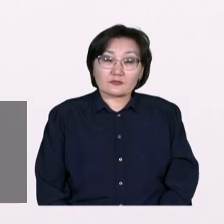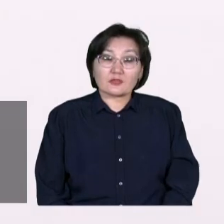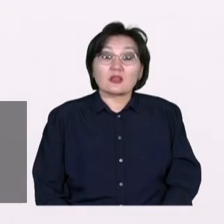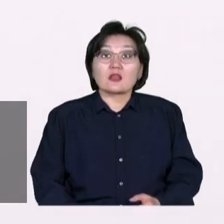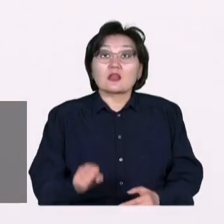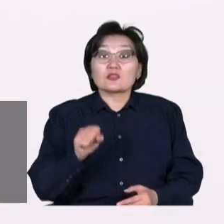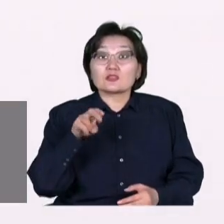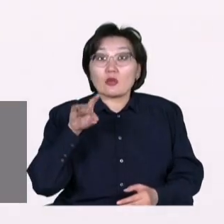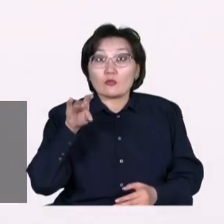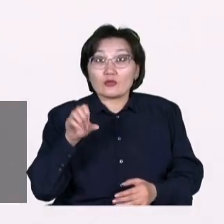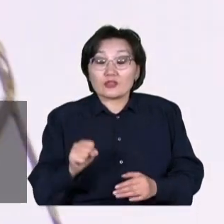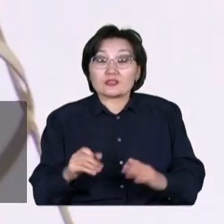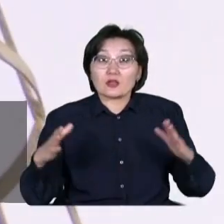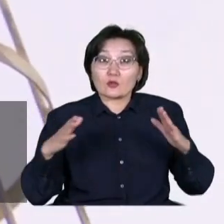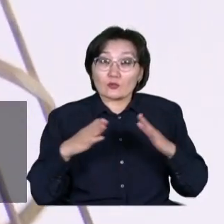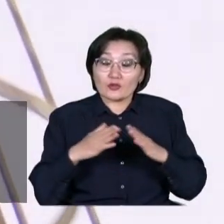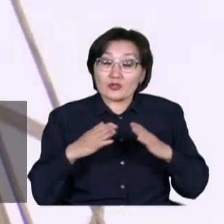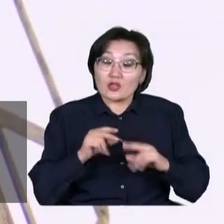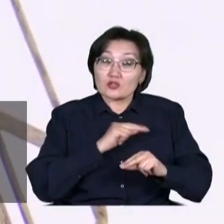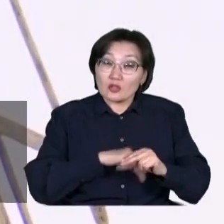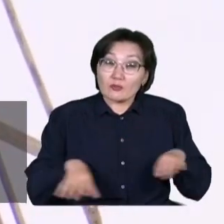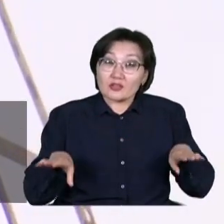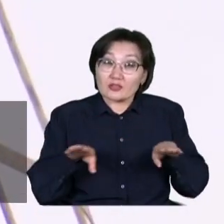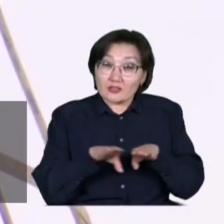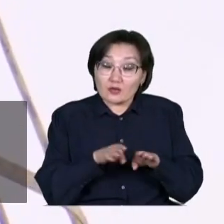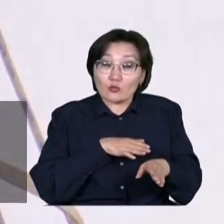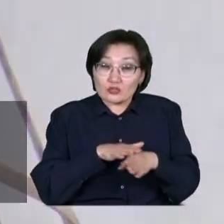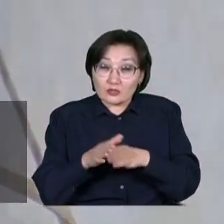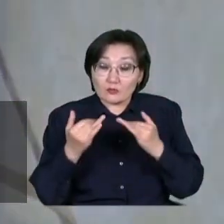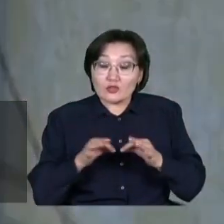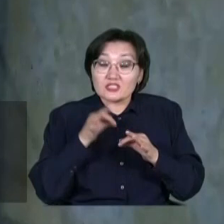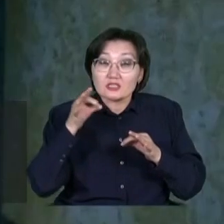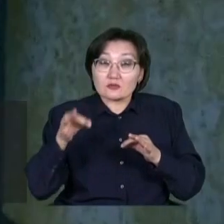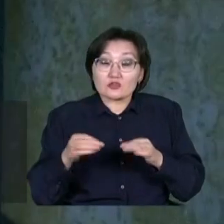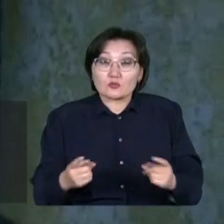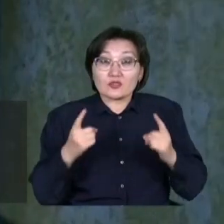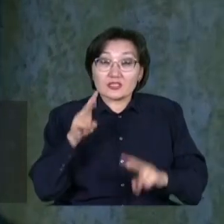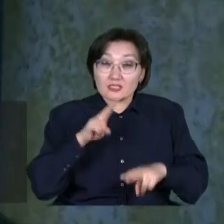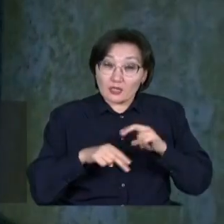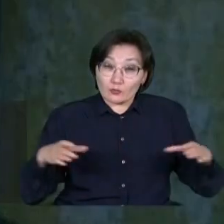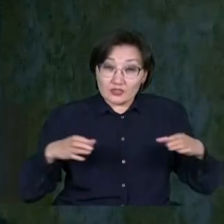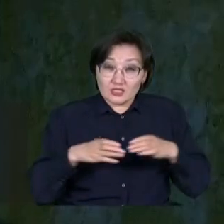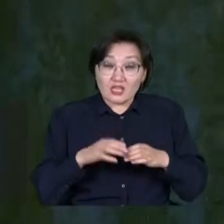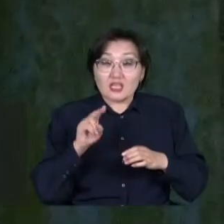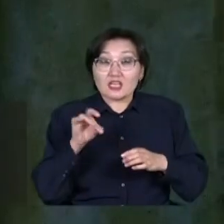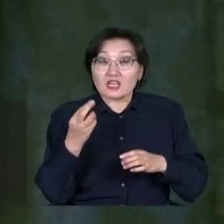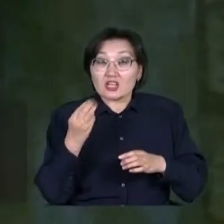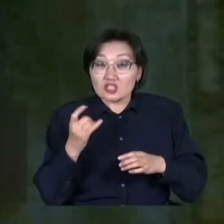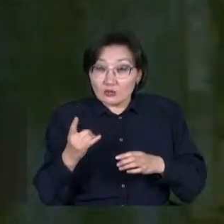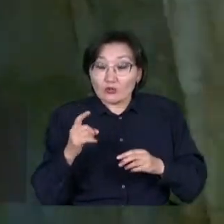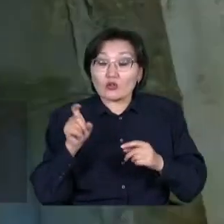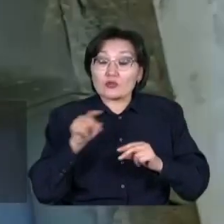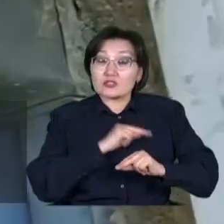Сапура Қабиева үймен түздің шаруасын қатар дөңгілентіп жүрген жан. Бүгінде өңірдегі ірі құрылыс компаниясында краншы болып қызмет